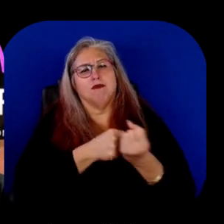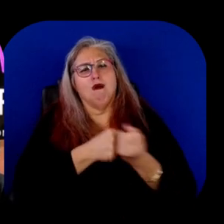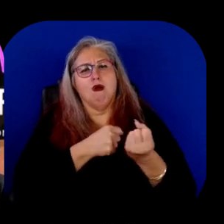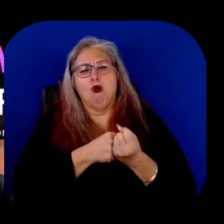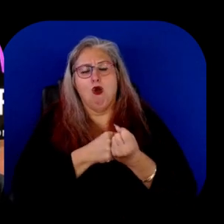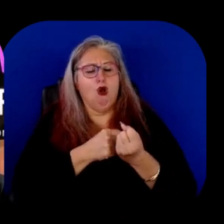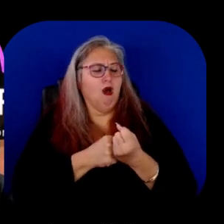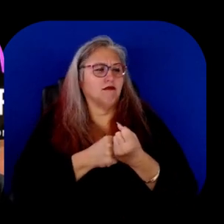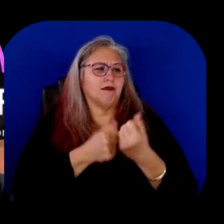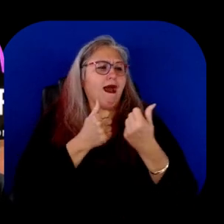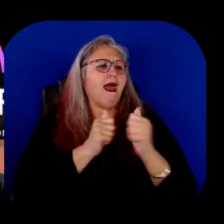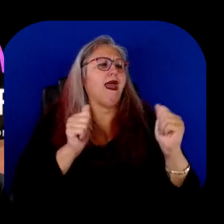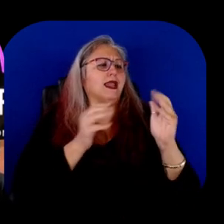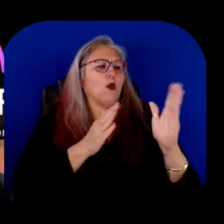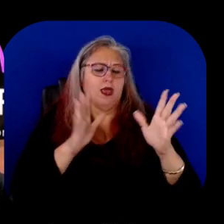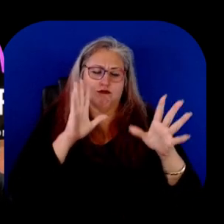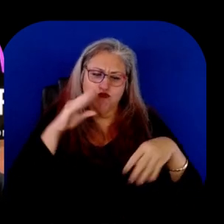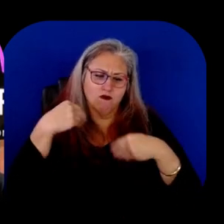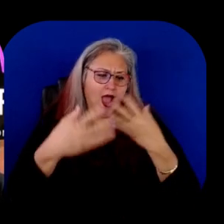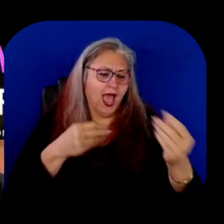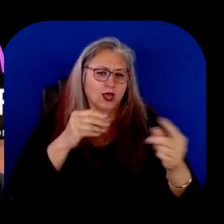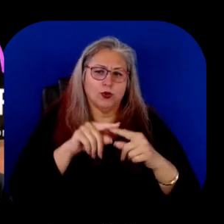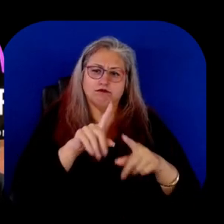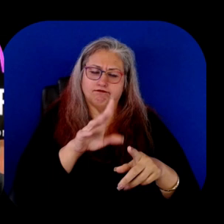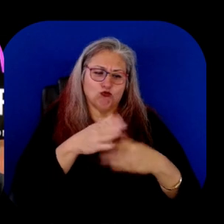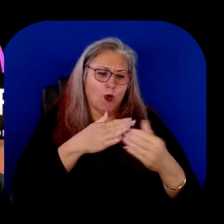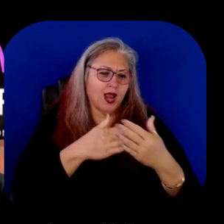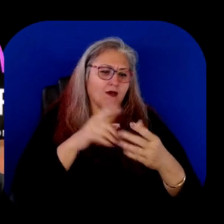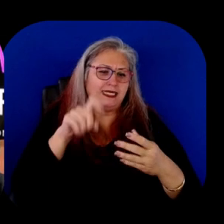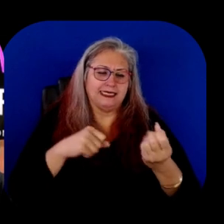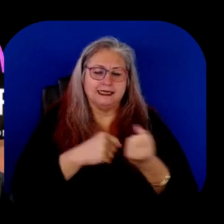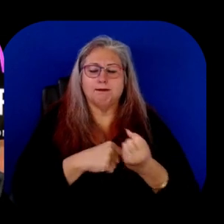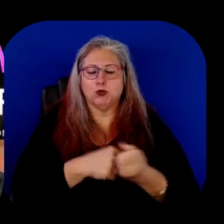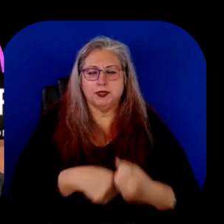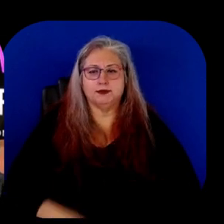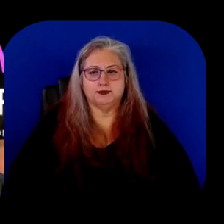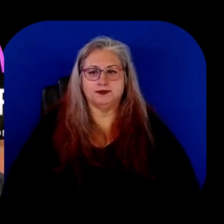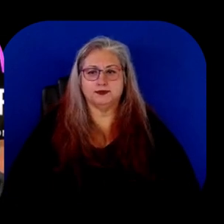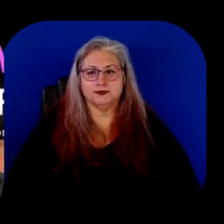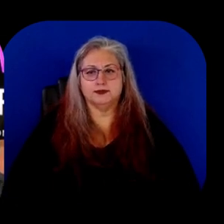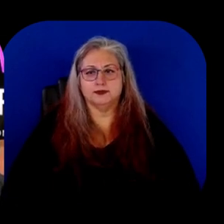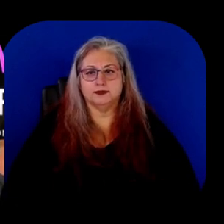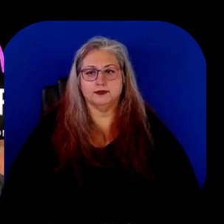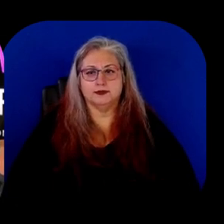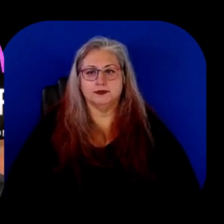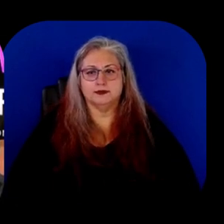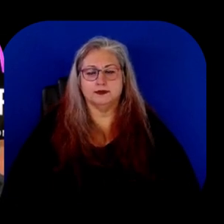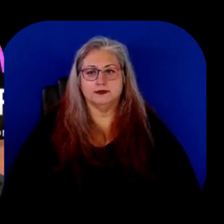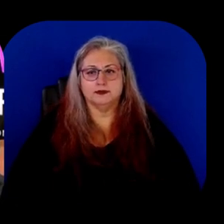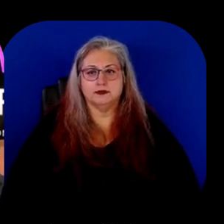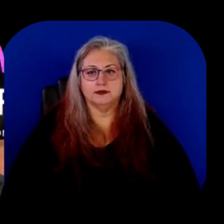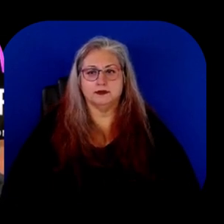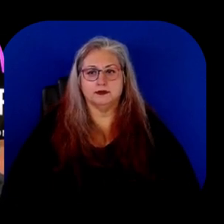any way they could. They would provide her with the support that she needed. كنت أعبر عن قضايا